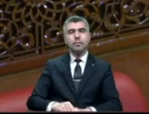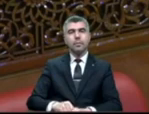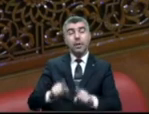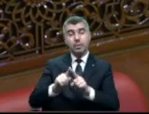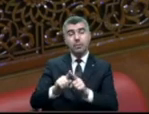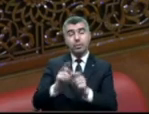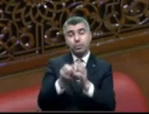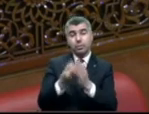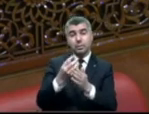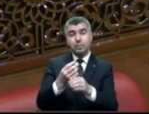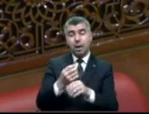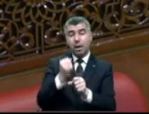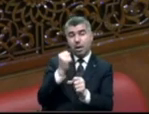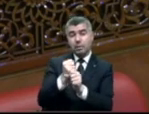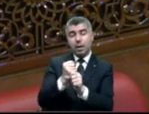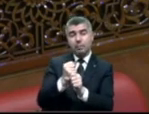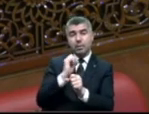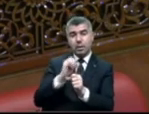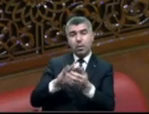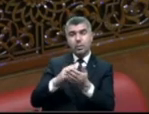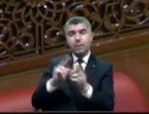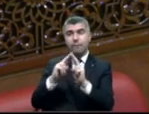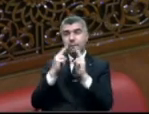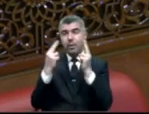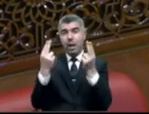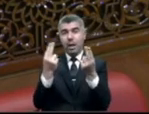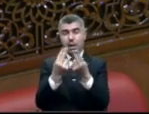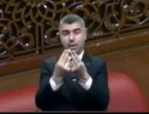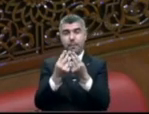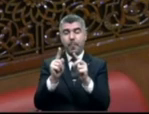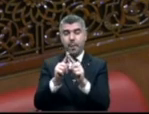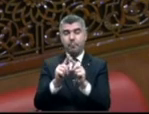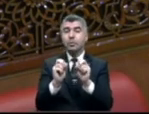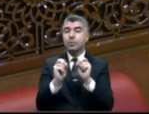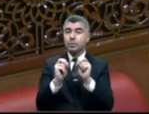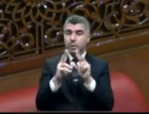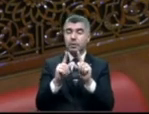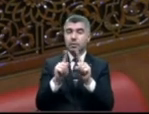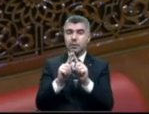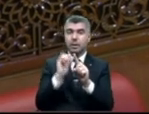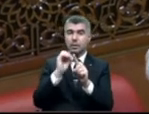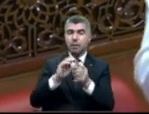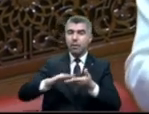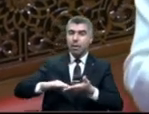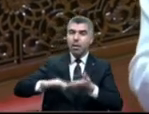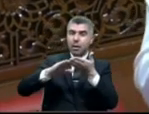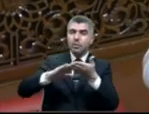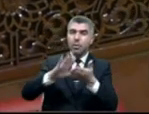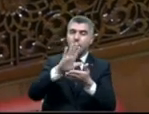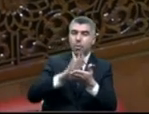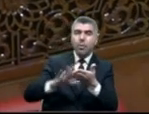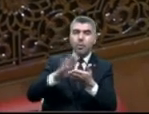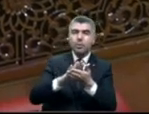هذا التطوير ديال التشغيل على المستوى الدولي توجها استراتيجيا لتعزيز قدرات الرأسمال البشري